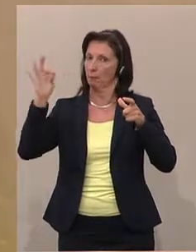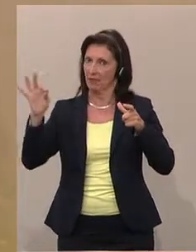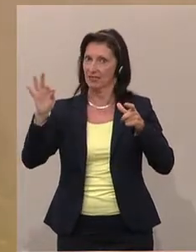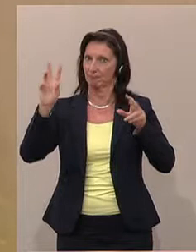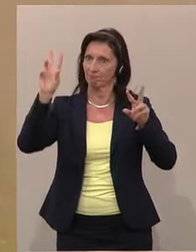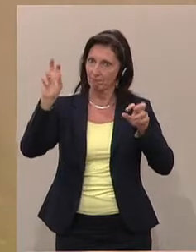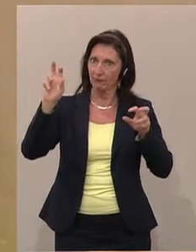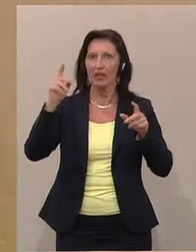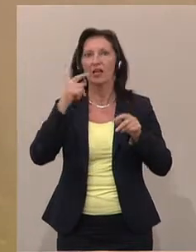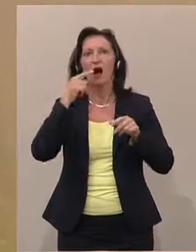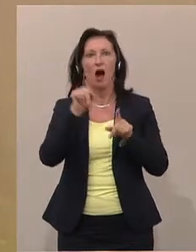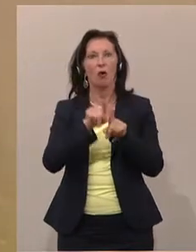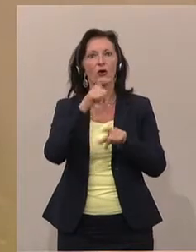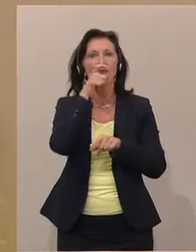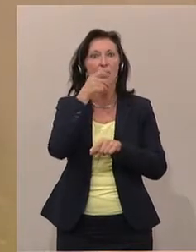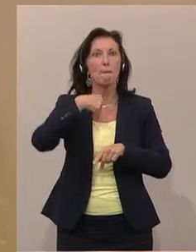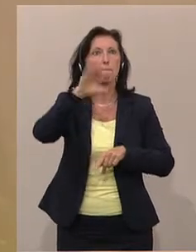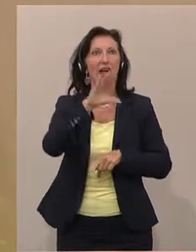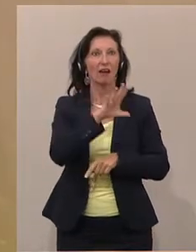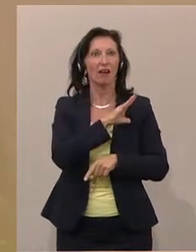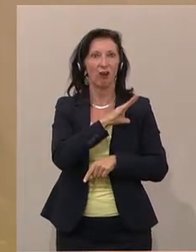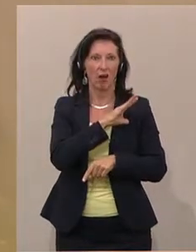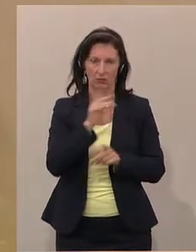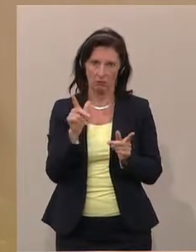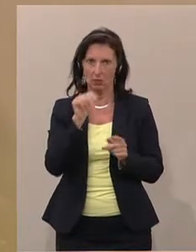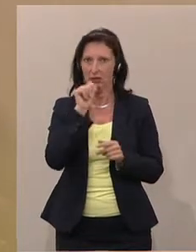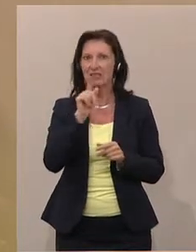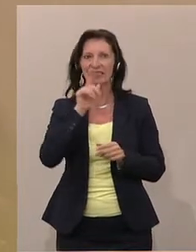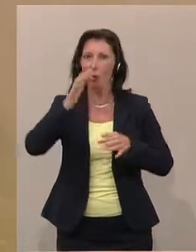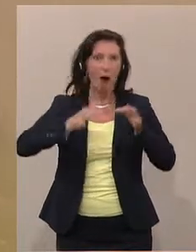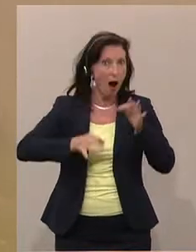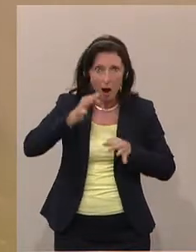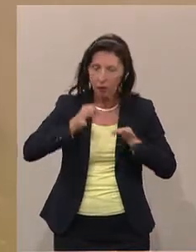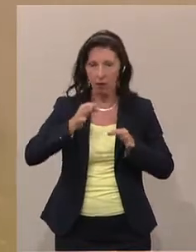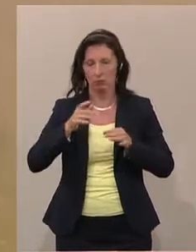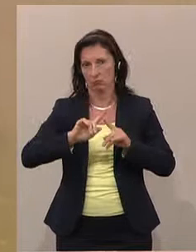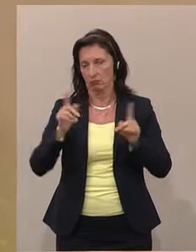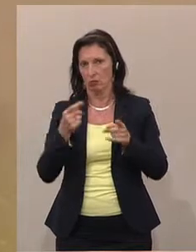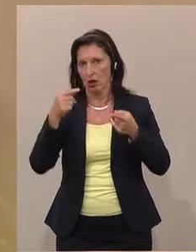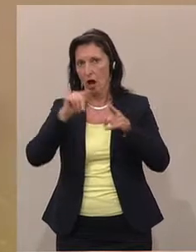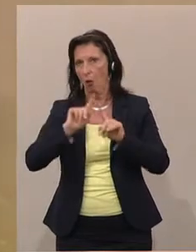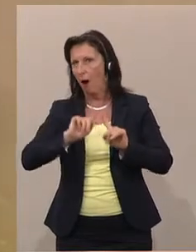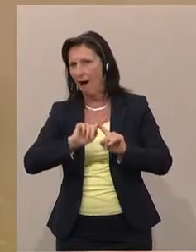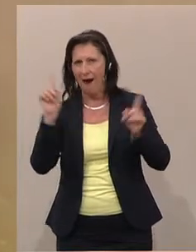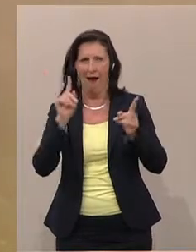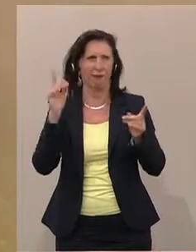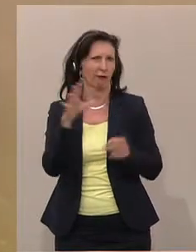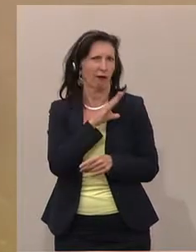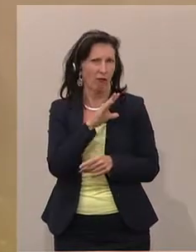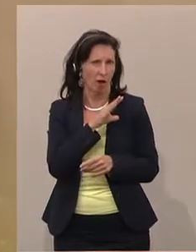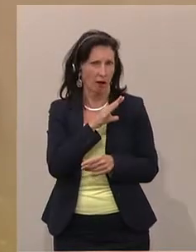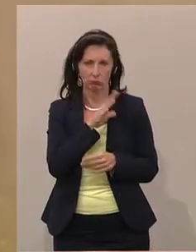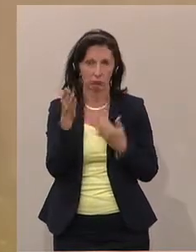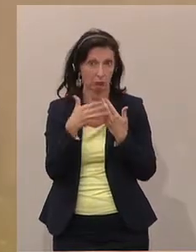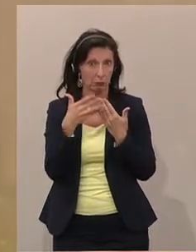sogenannte Mehrgefahrenversicherungen entwickelt. Also nicht nur, dass sich Bauern gegen Hagel versichern können, sondern auch gegen andere Gefahren. Zum Beispiel